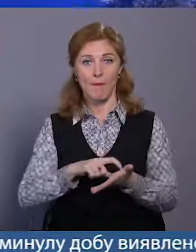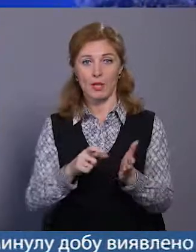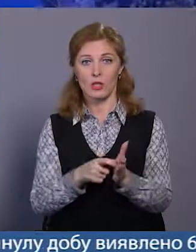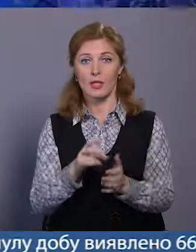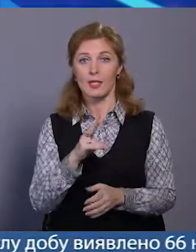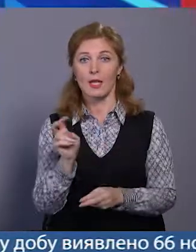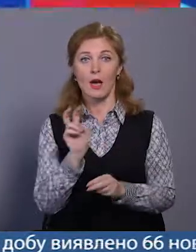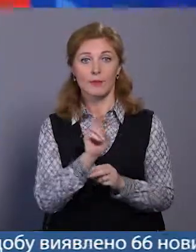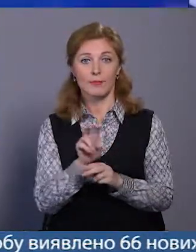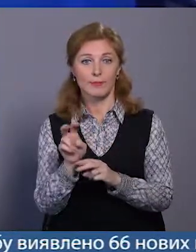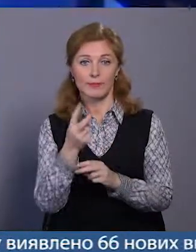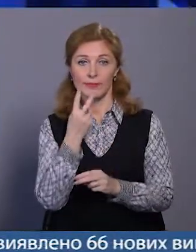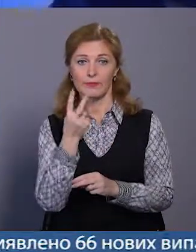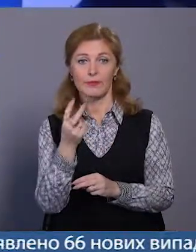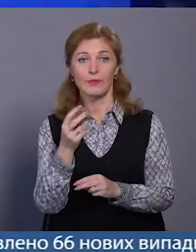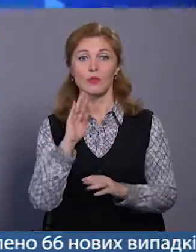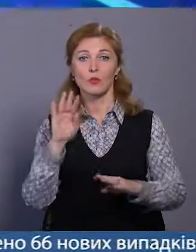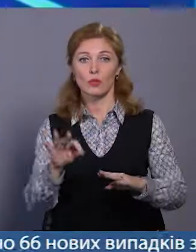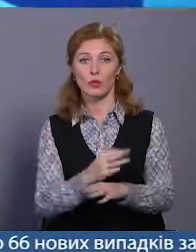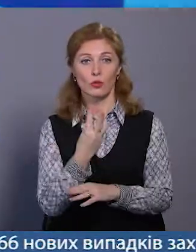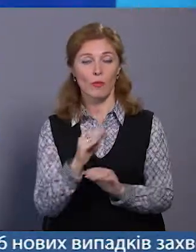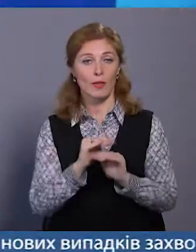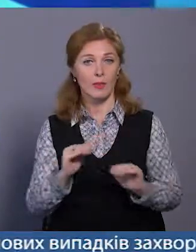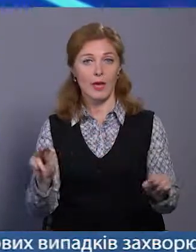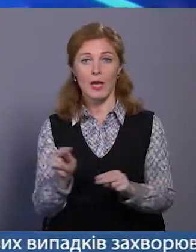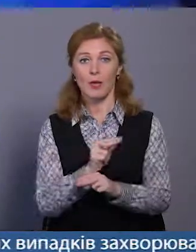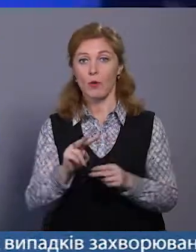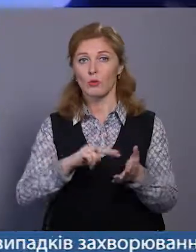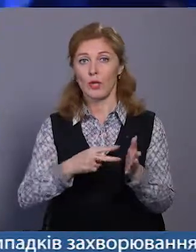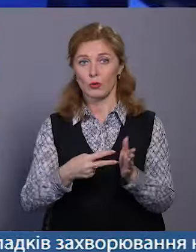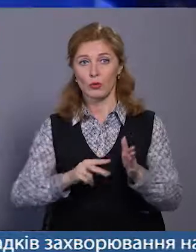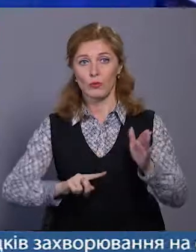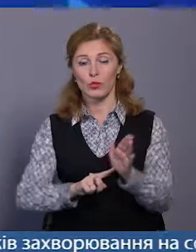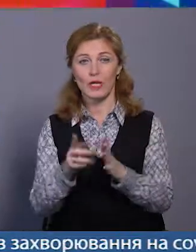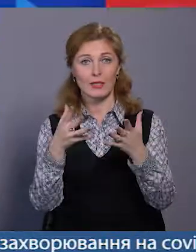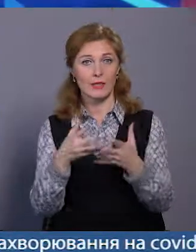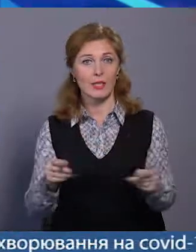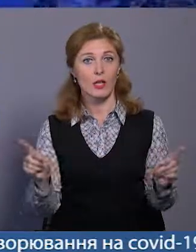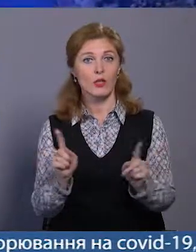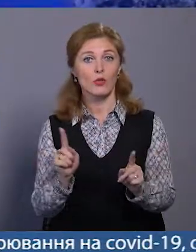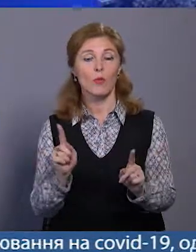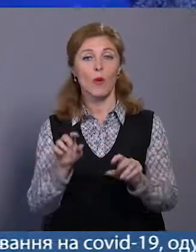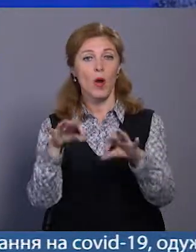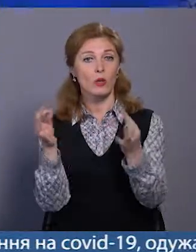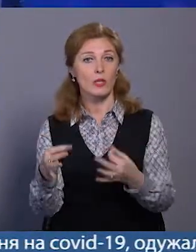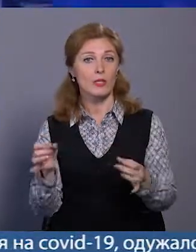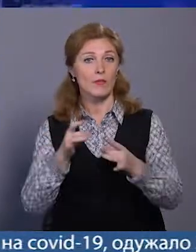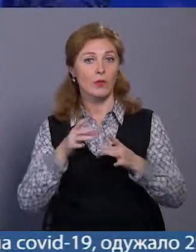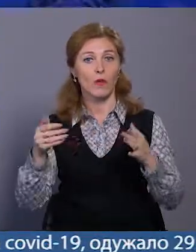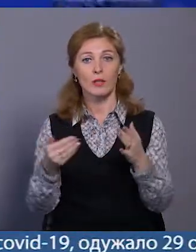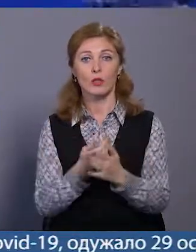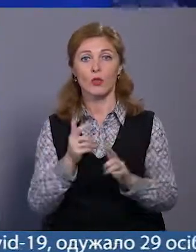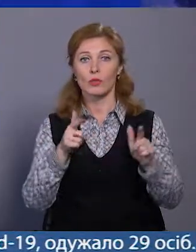не прийшов з дружиною та трьома дітьми. Ремонт, каже, планують почати навесні, щоби вже восени святкувати